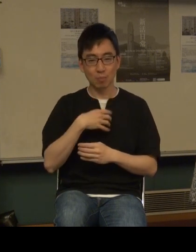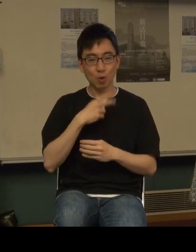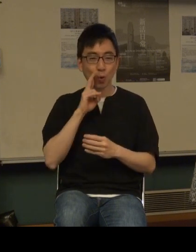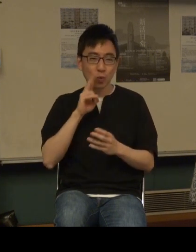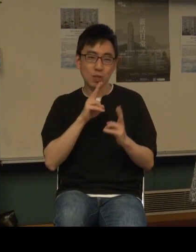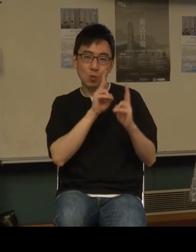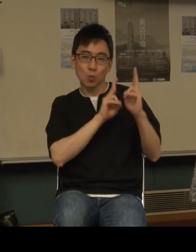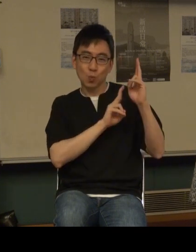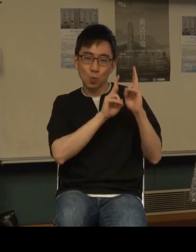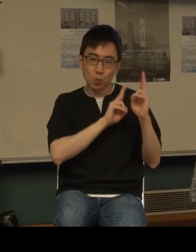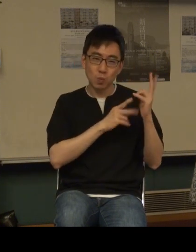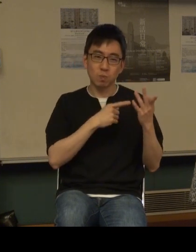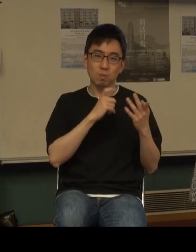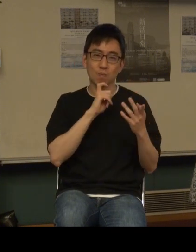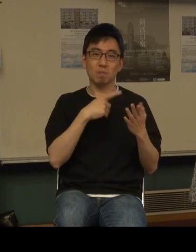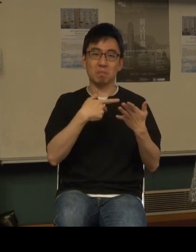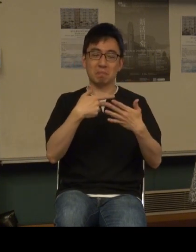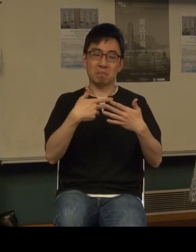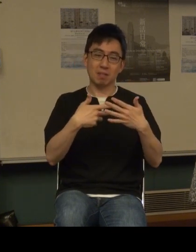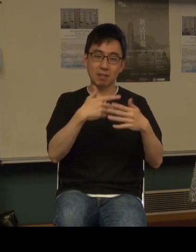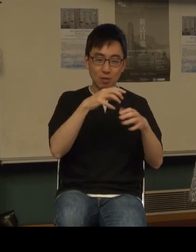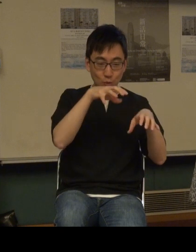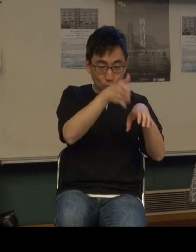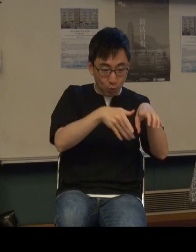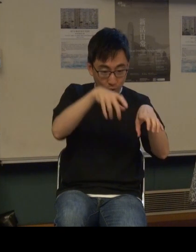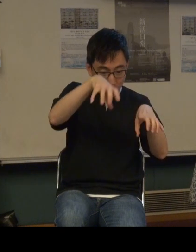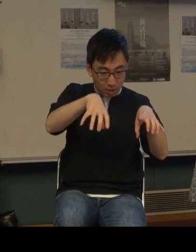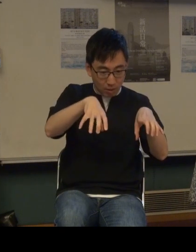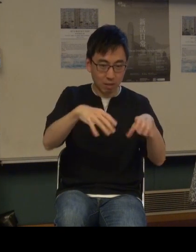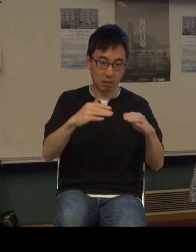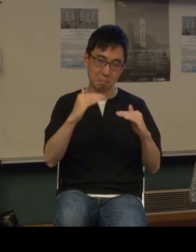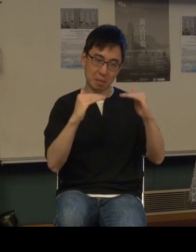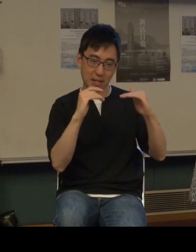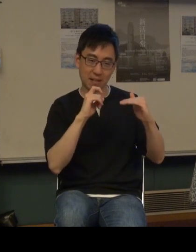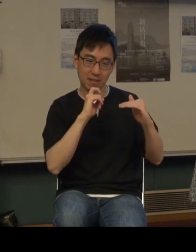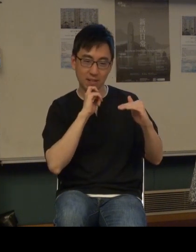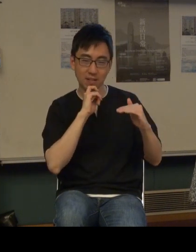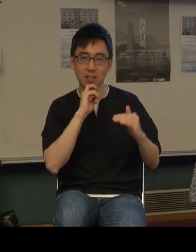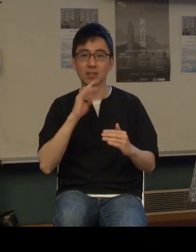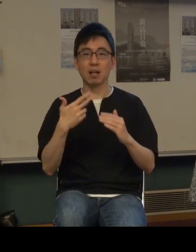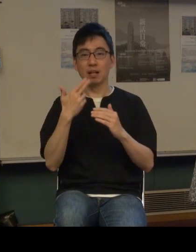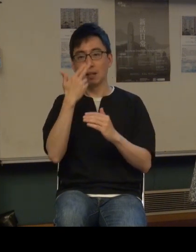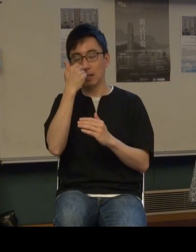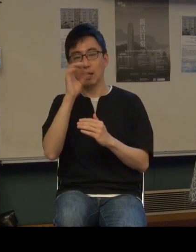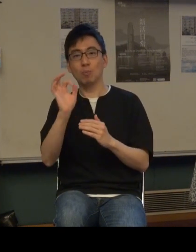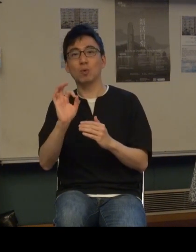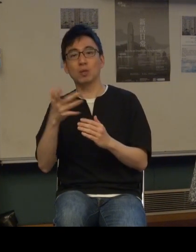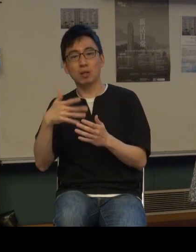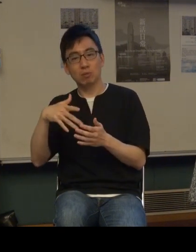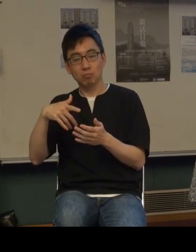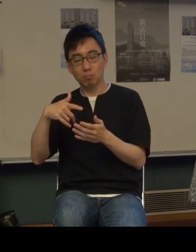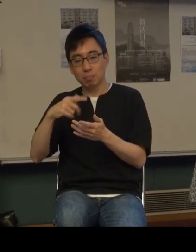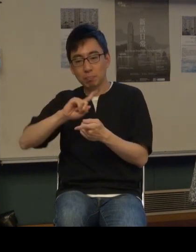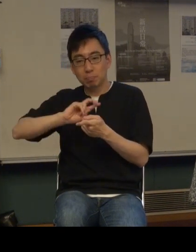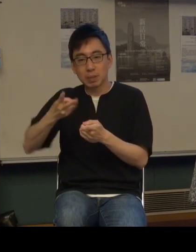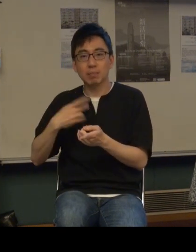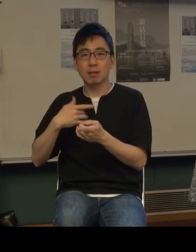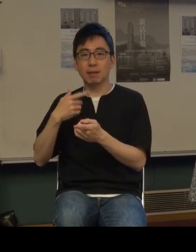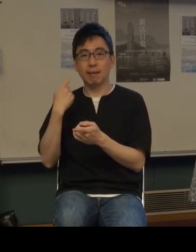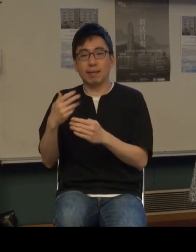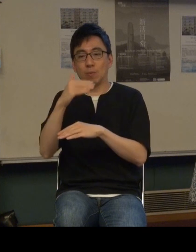嘅一個對稱一個韻味喺度。冇曬啲建築物，咁啊用都係咧，主要咧都係用一啲嘅好簡單嘅橫